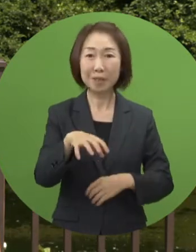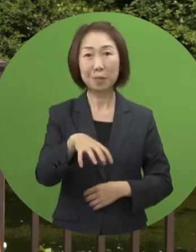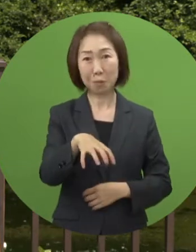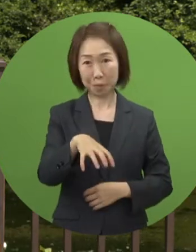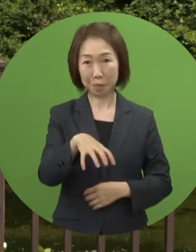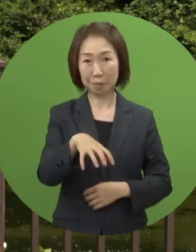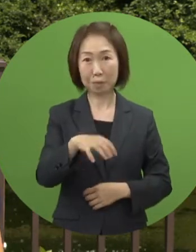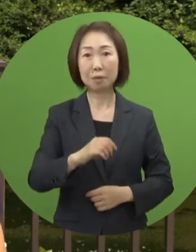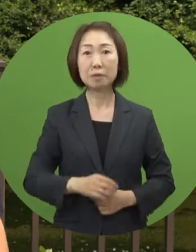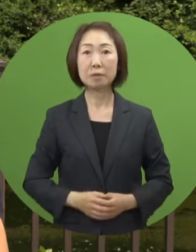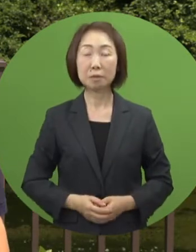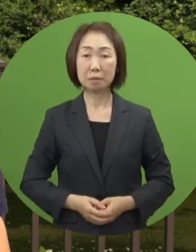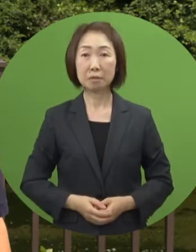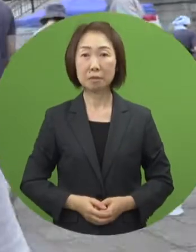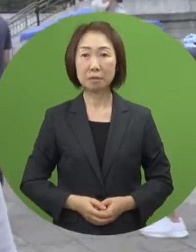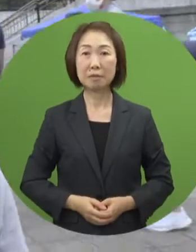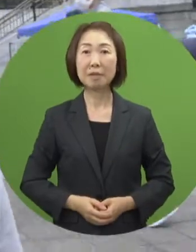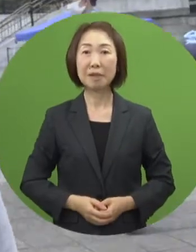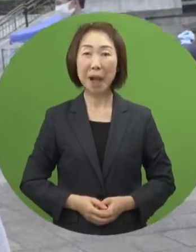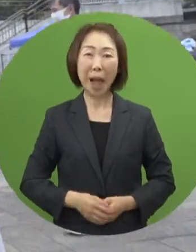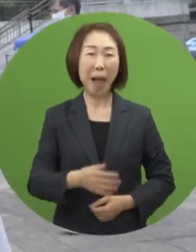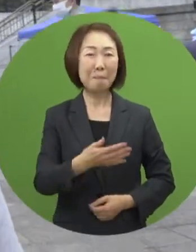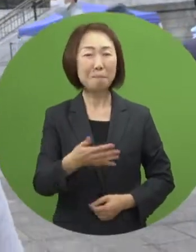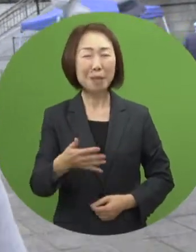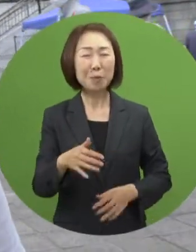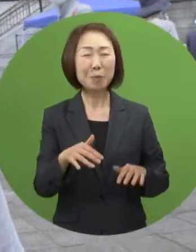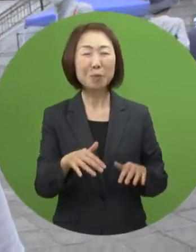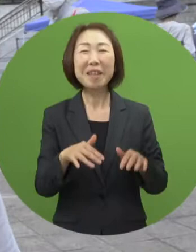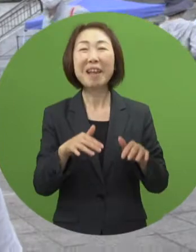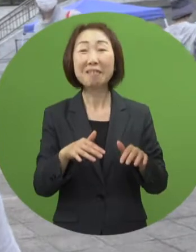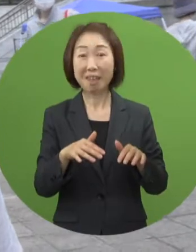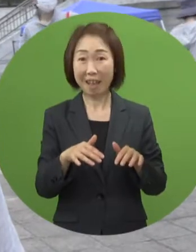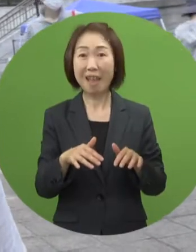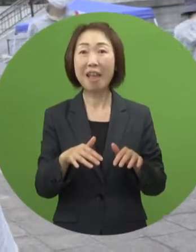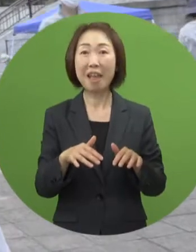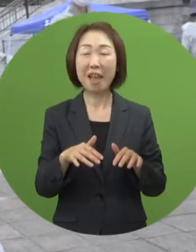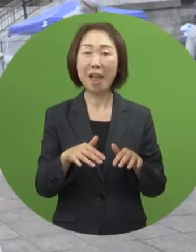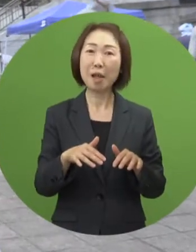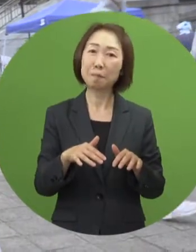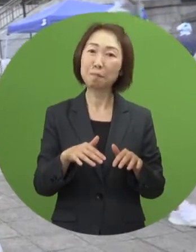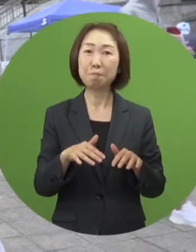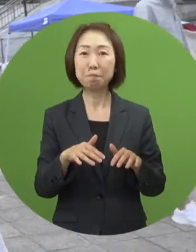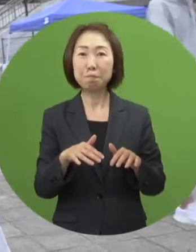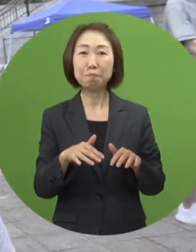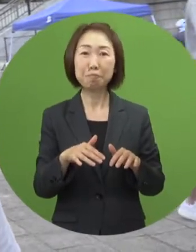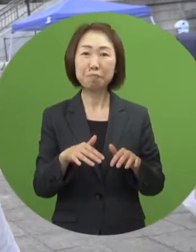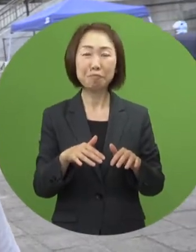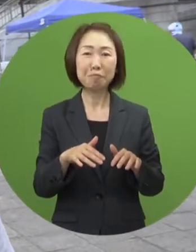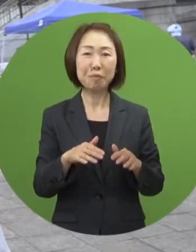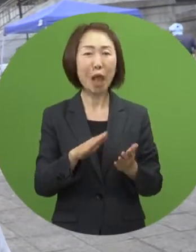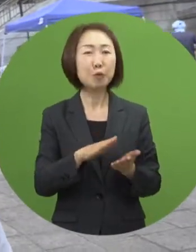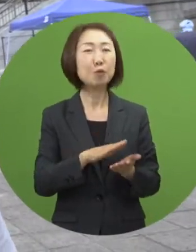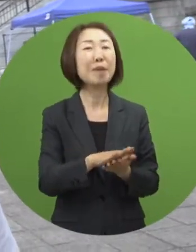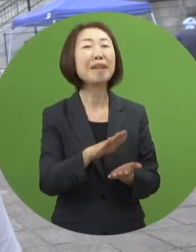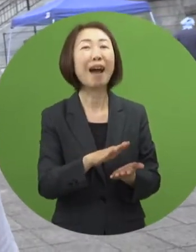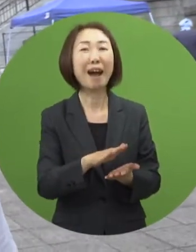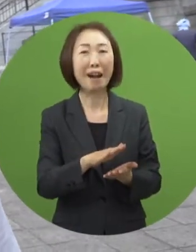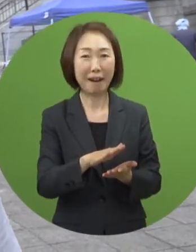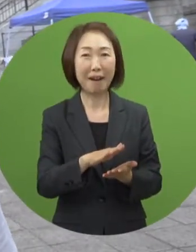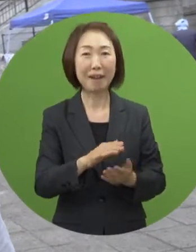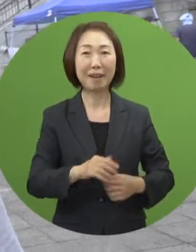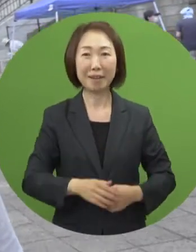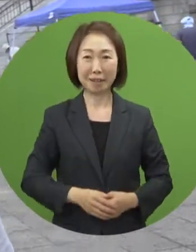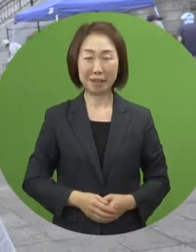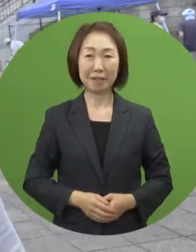ところだと思いますね。 水が冷たくて、 僕が逃したらこうやって取ってください。 すごい滑った